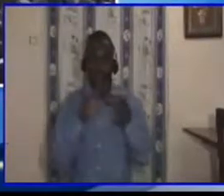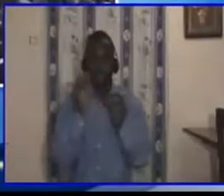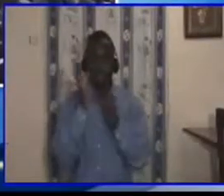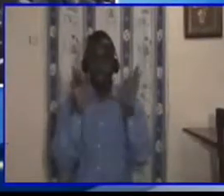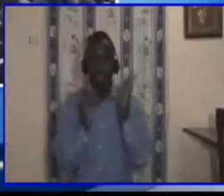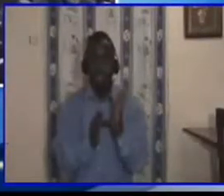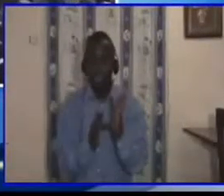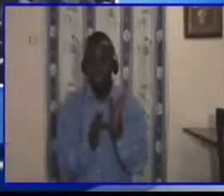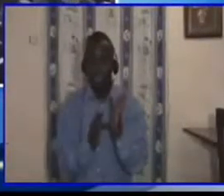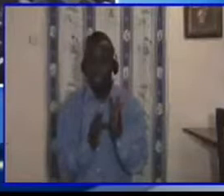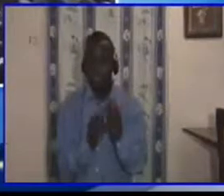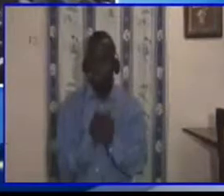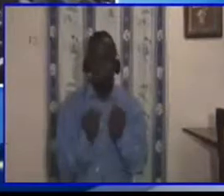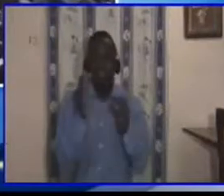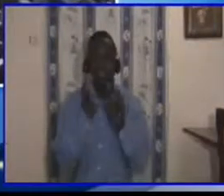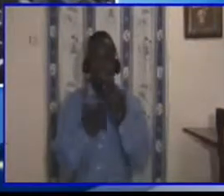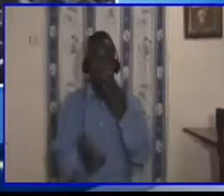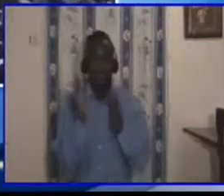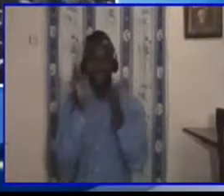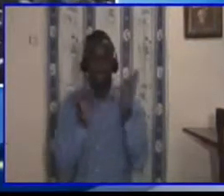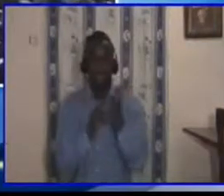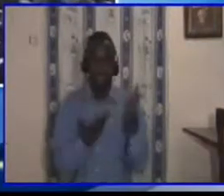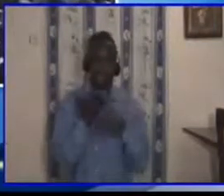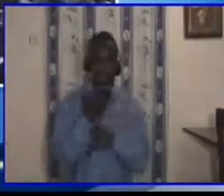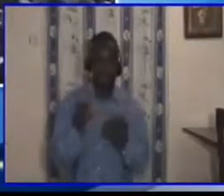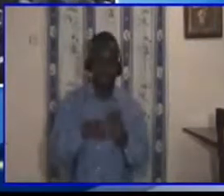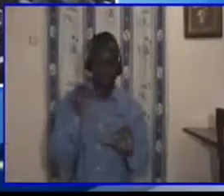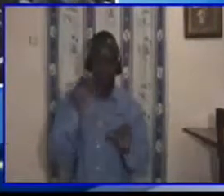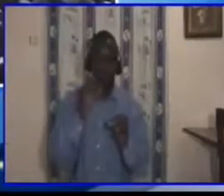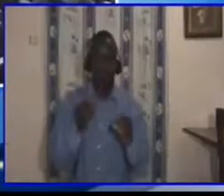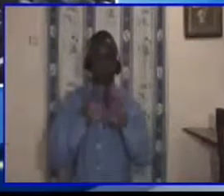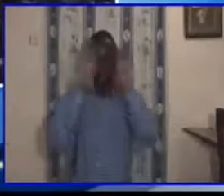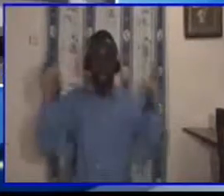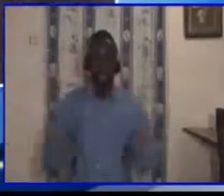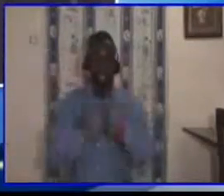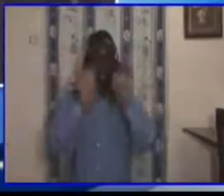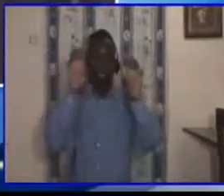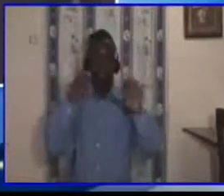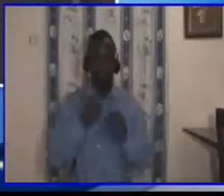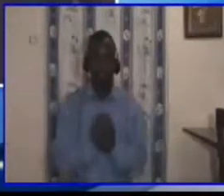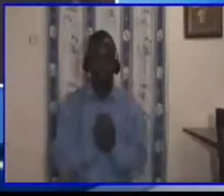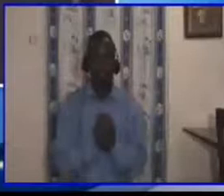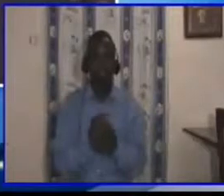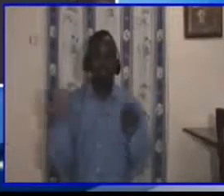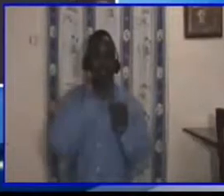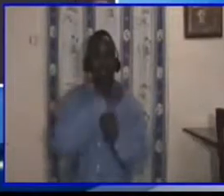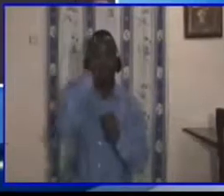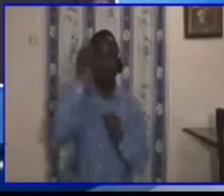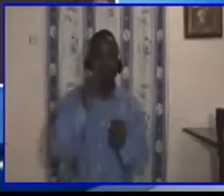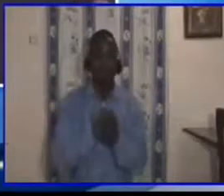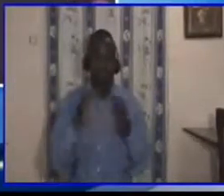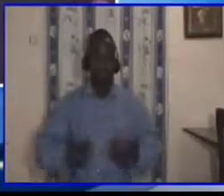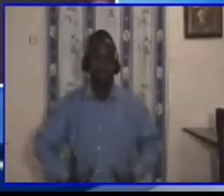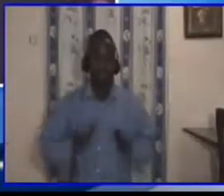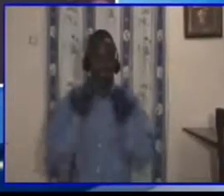il sangue di cristo che mediante lo spirito eterno fares e se stesso puro di ogni colpa a